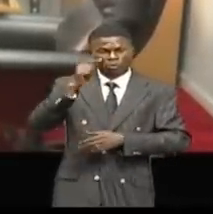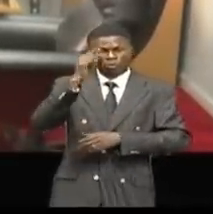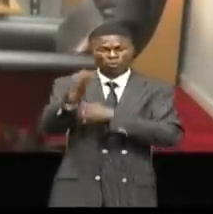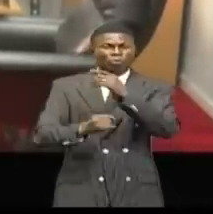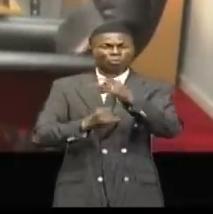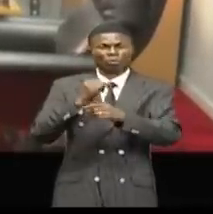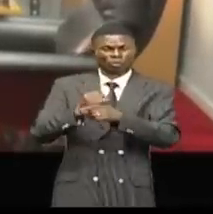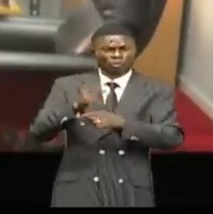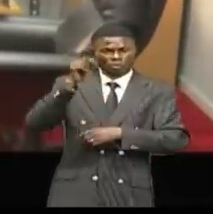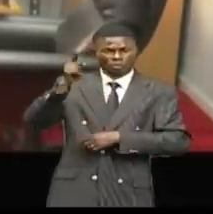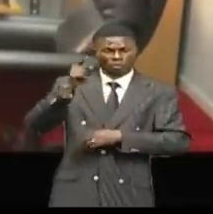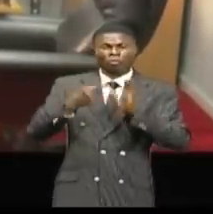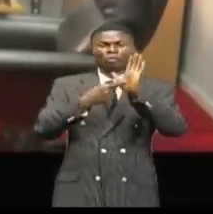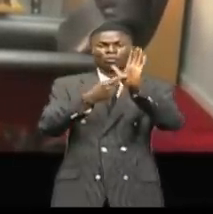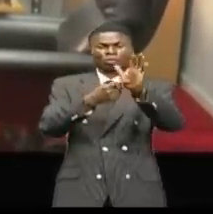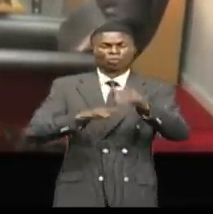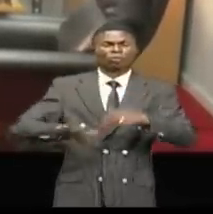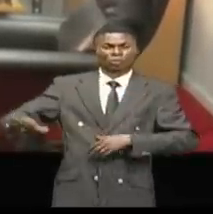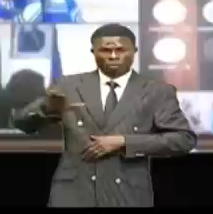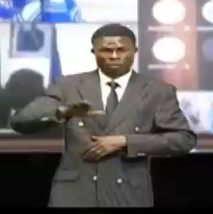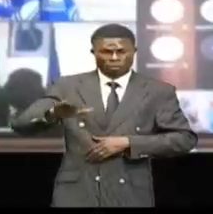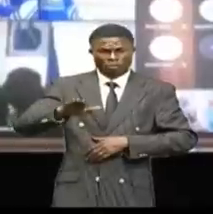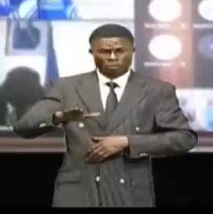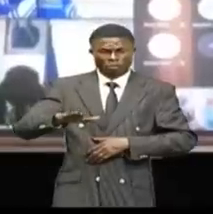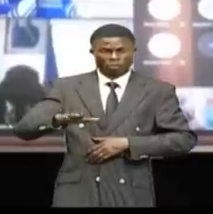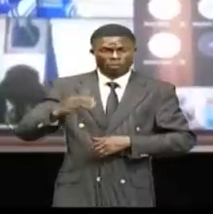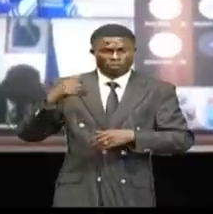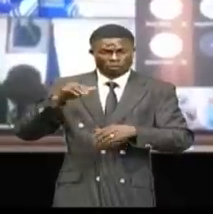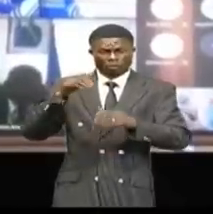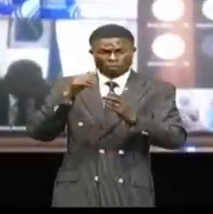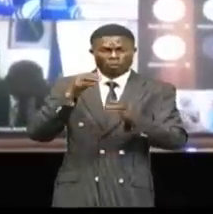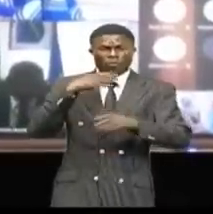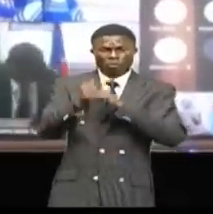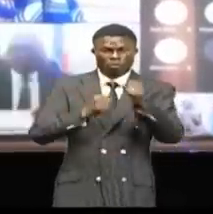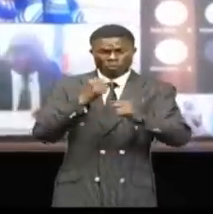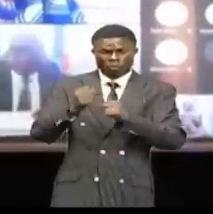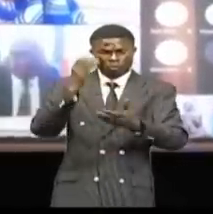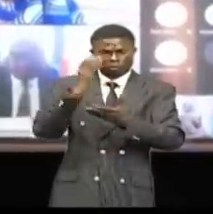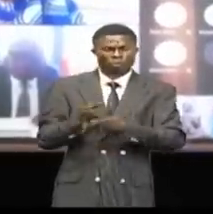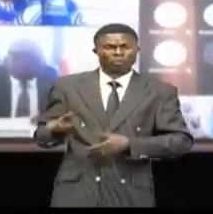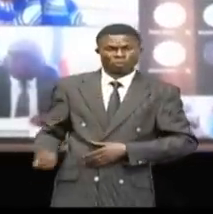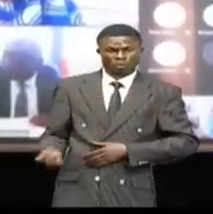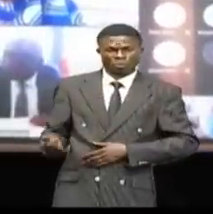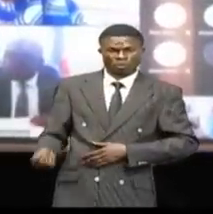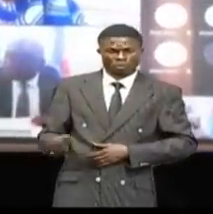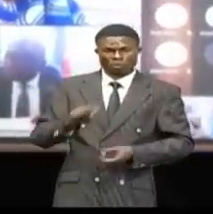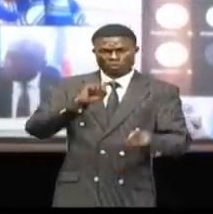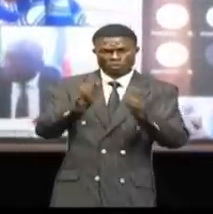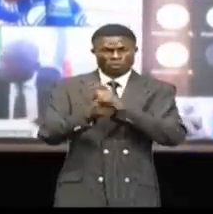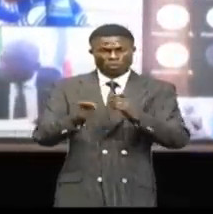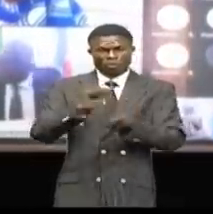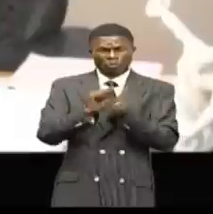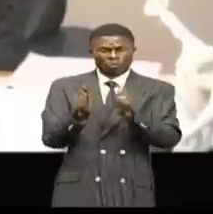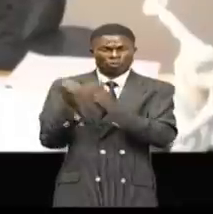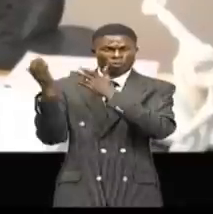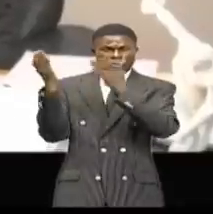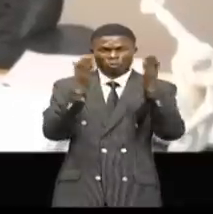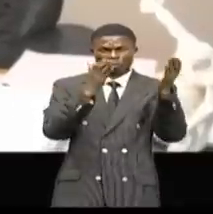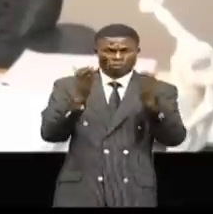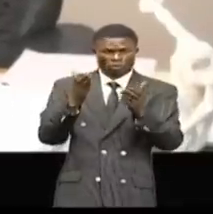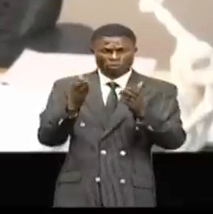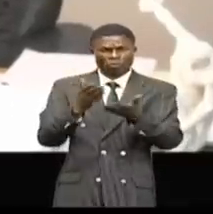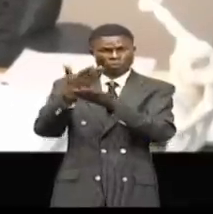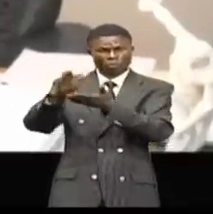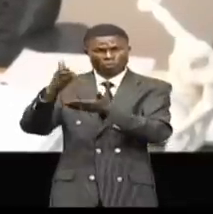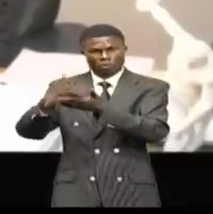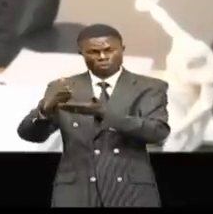international indique que le pays concerné lutte contre la corruption, améliore les climats des affaires, redistribue